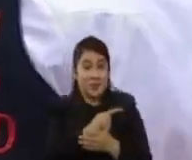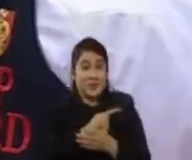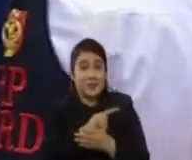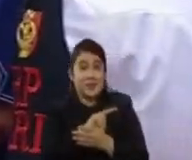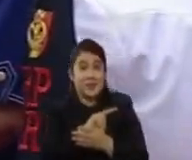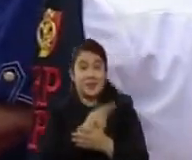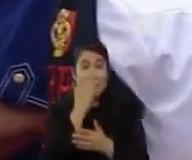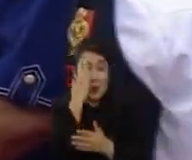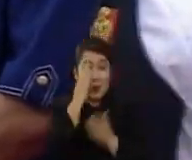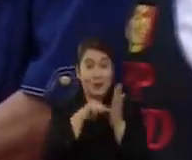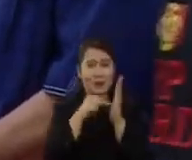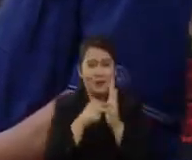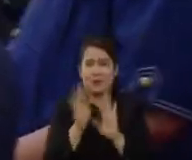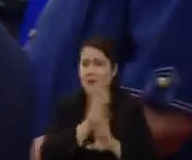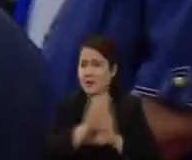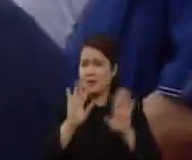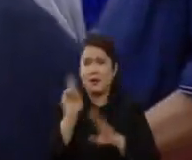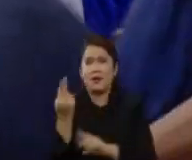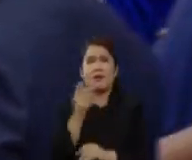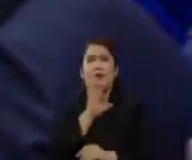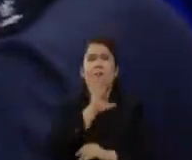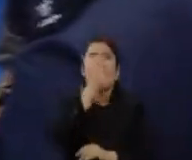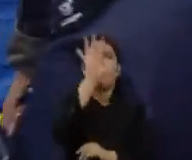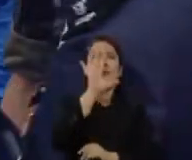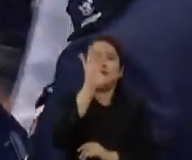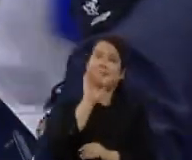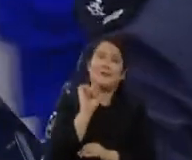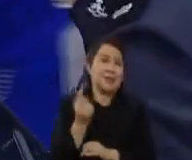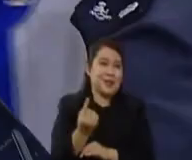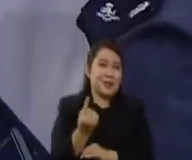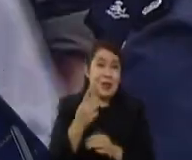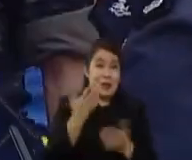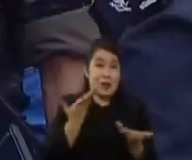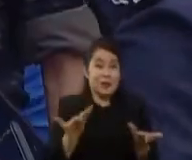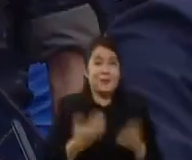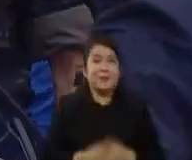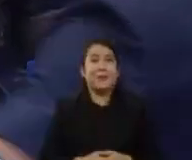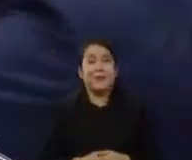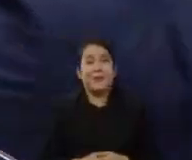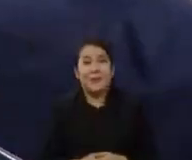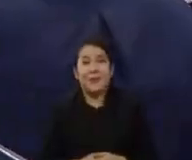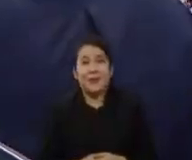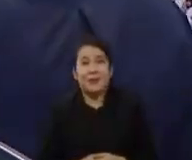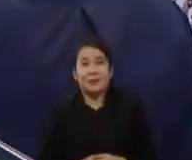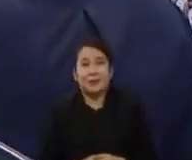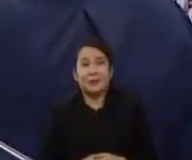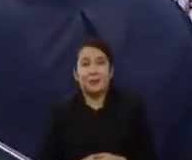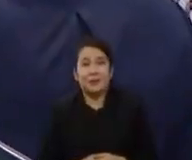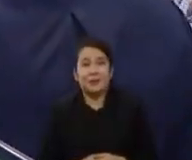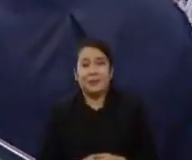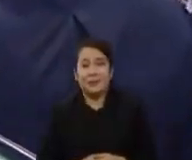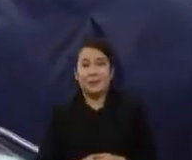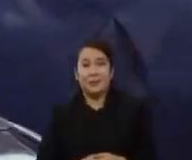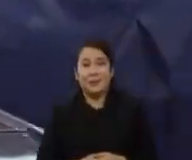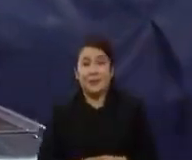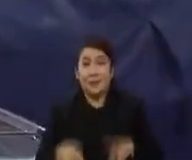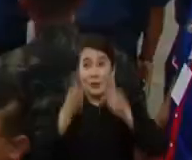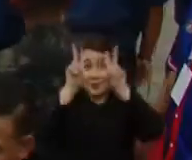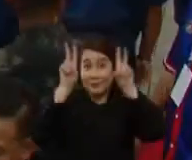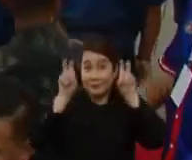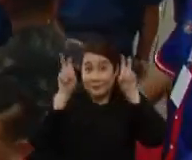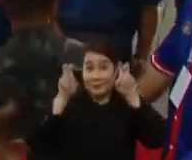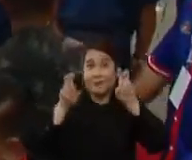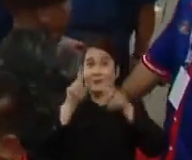saja kerana nilai-nilai yang terangkum ataupun tersemat dalam tema